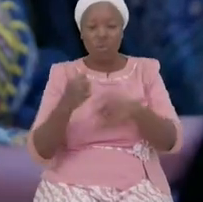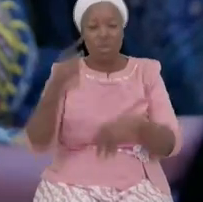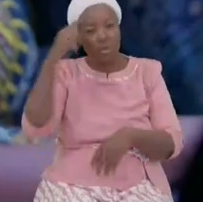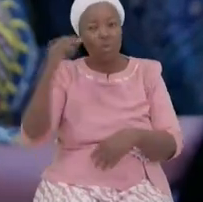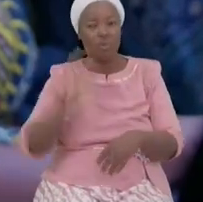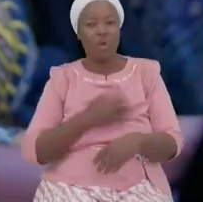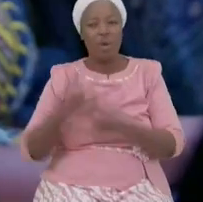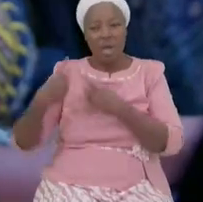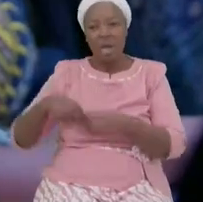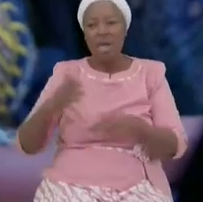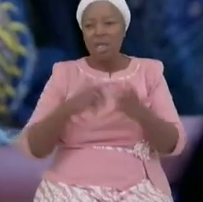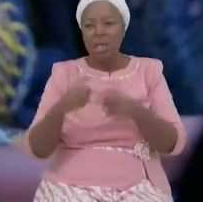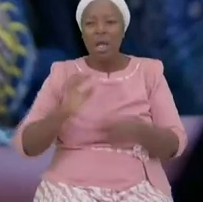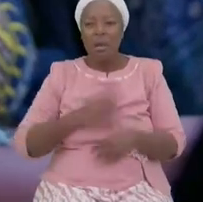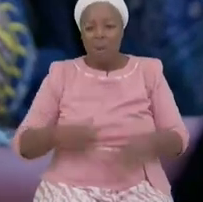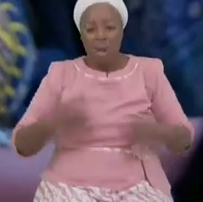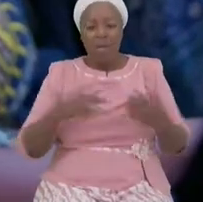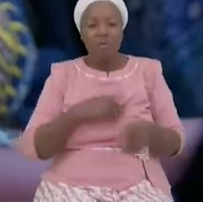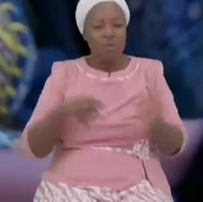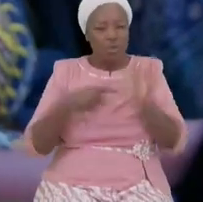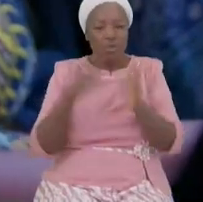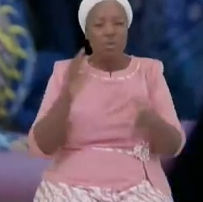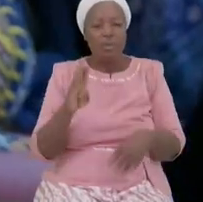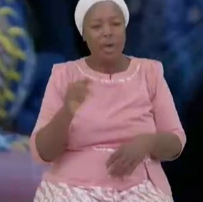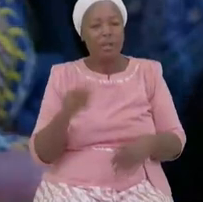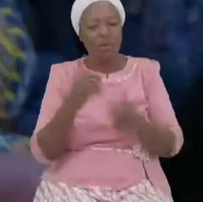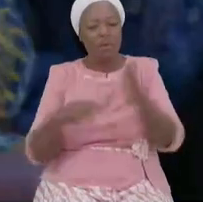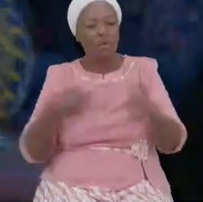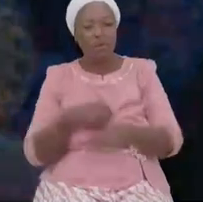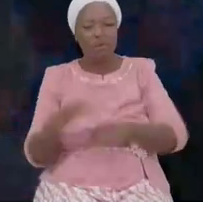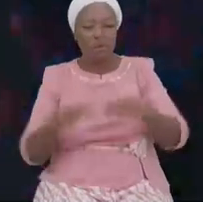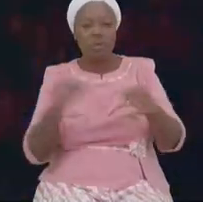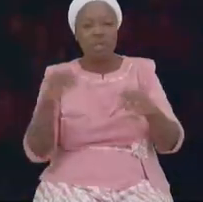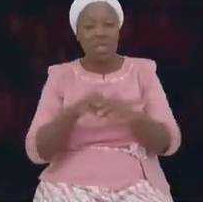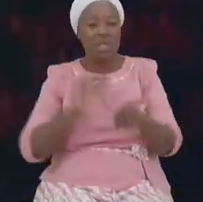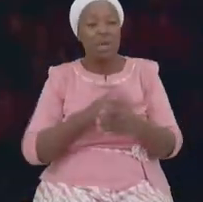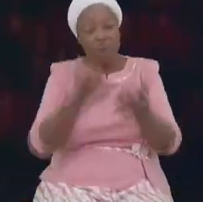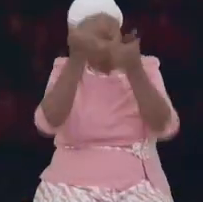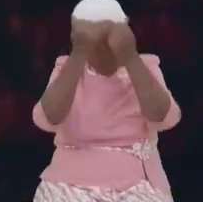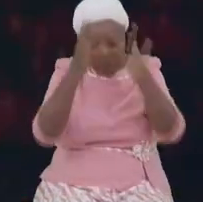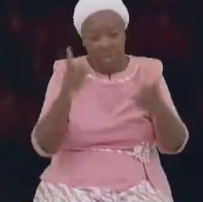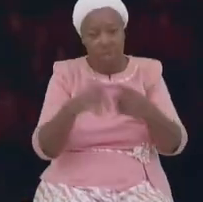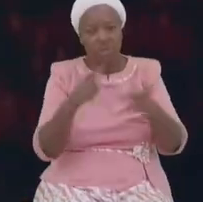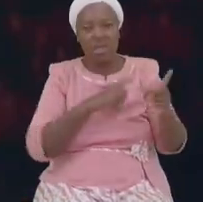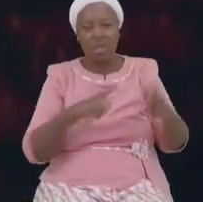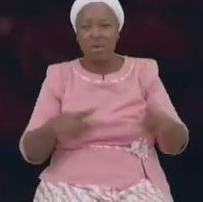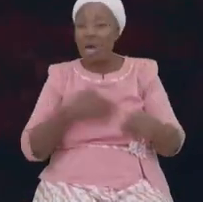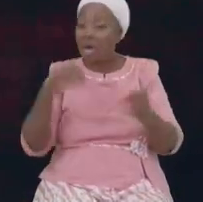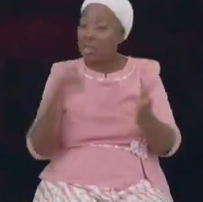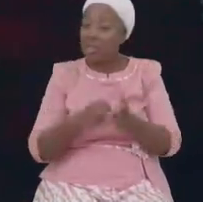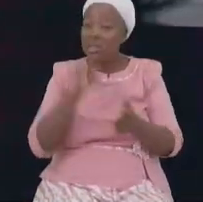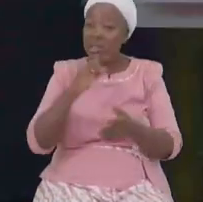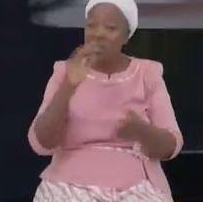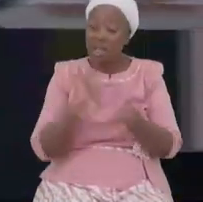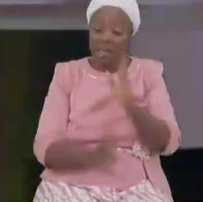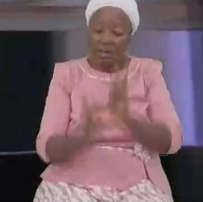dispositions. Va se montrer dans ce que nous faisons, dans notre obéissance au Seigneur. Et c'est ce type